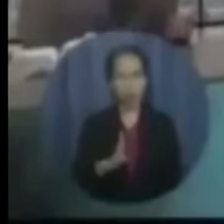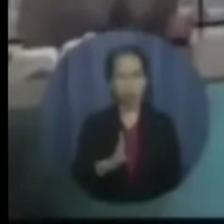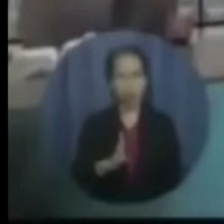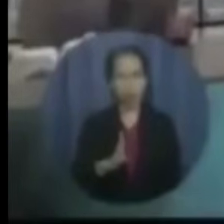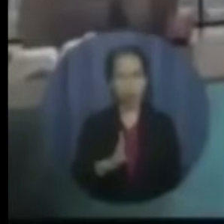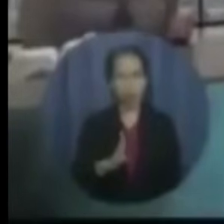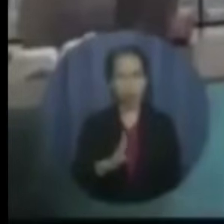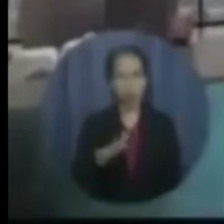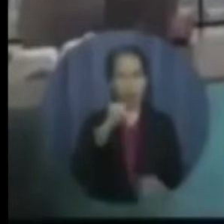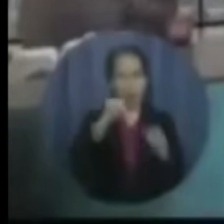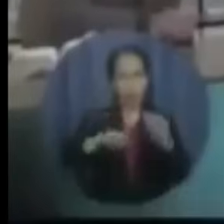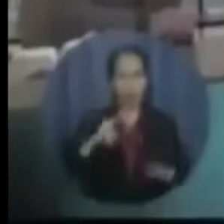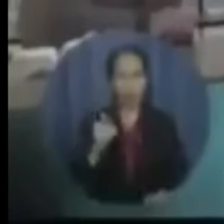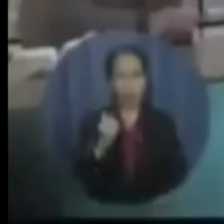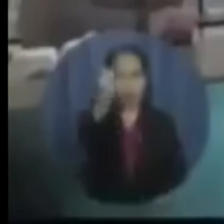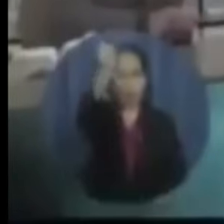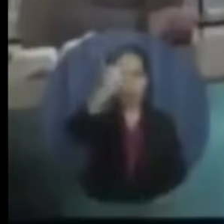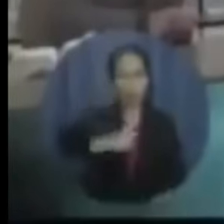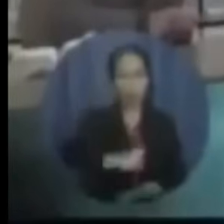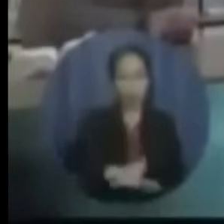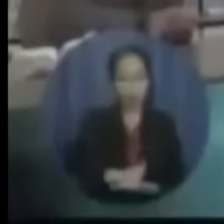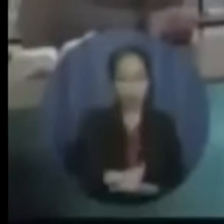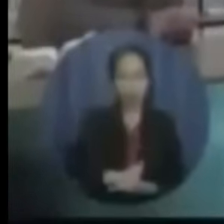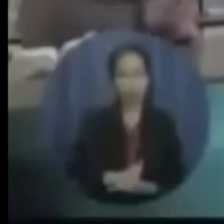ang gaking mangga yanasa?